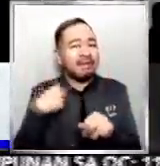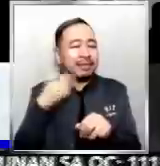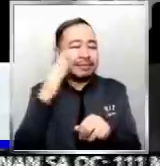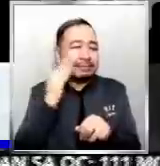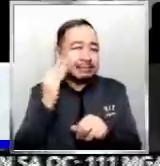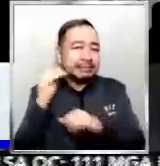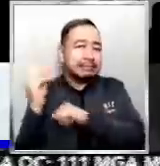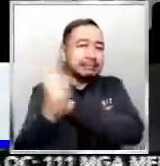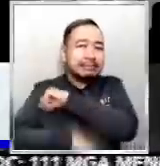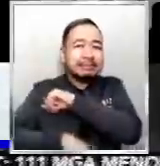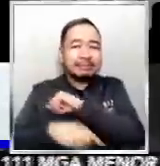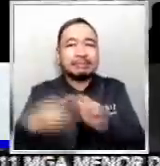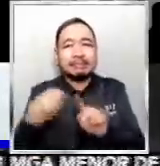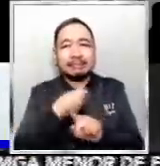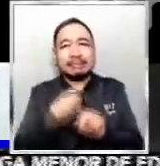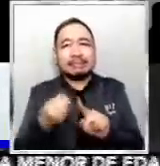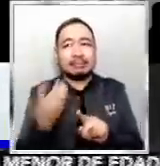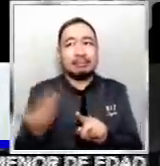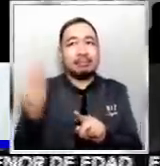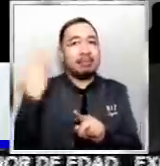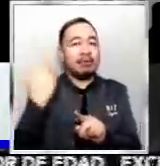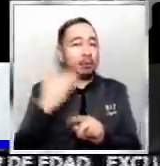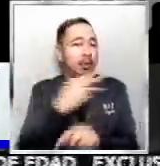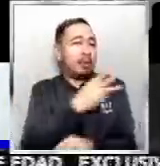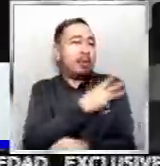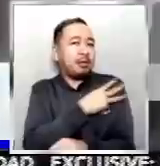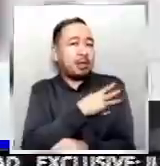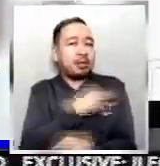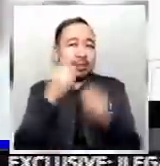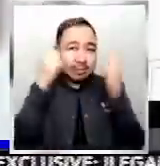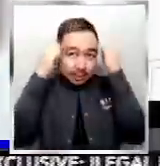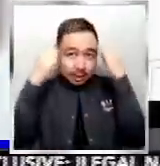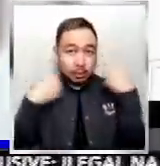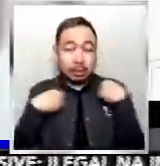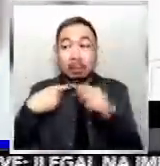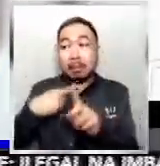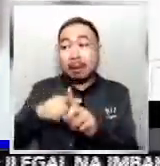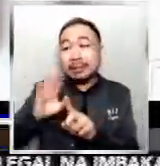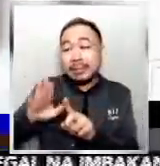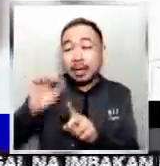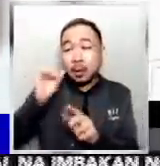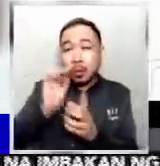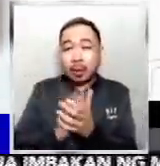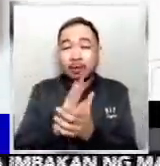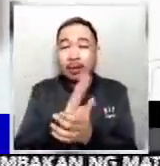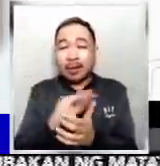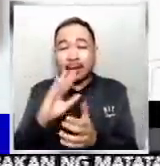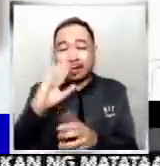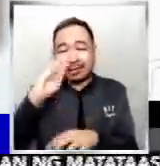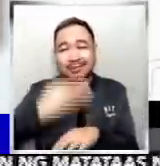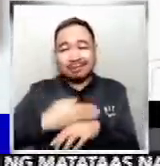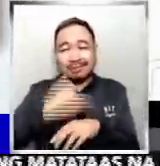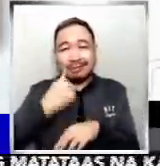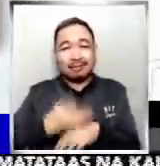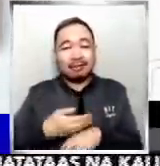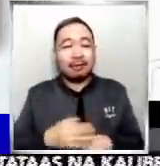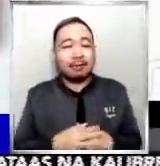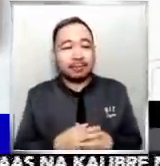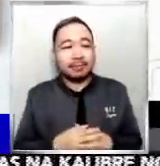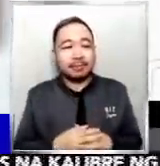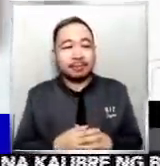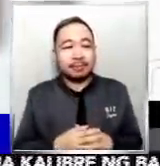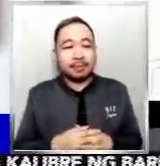dating general sa Saudi, pati ng misis at mga anak nito. Ayan po yung sa pagsampal po sa akin